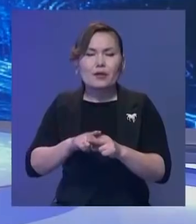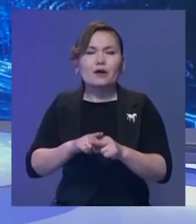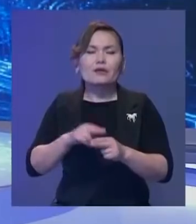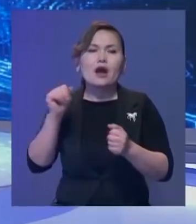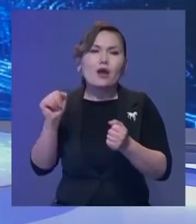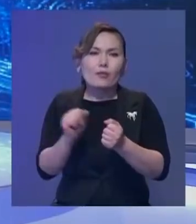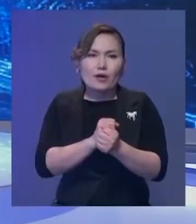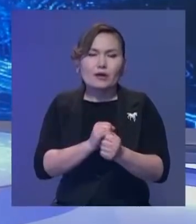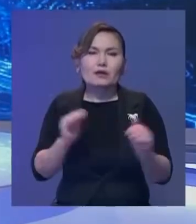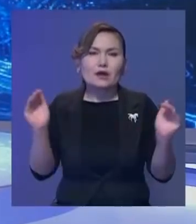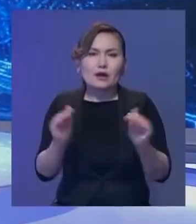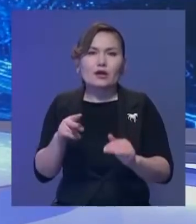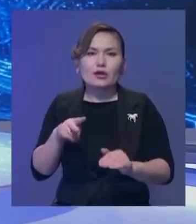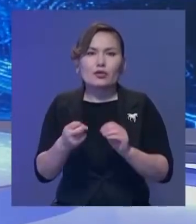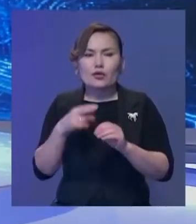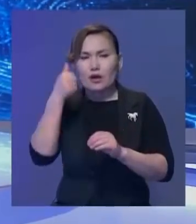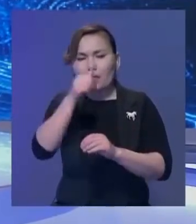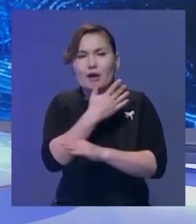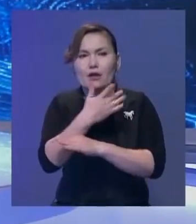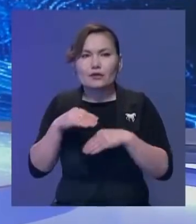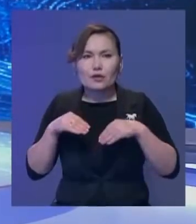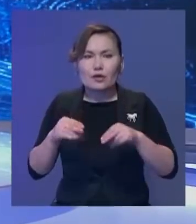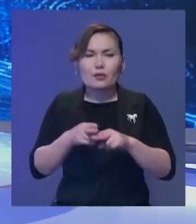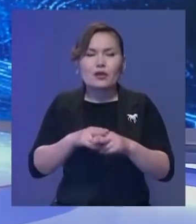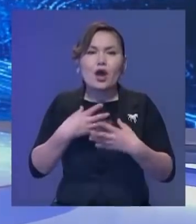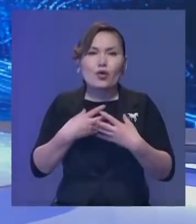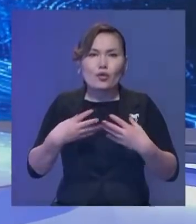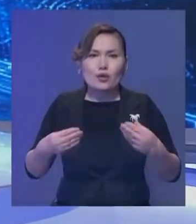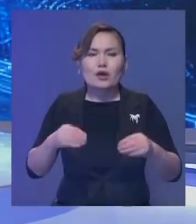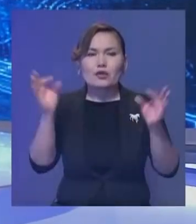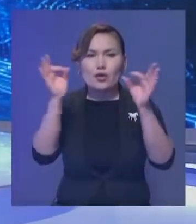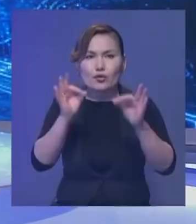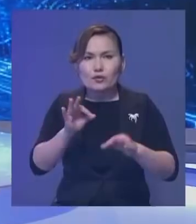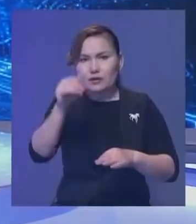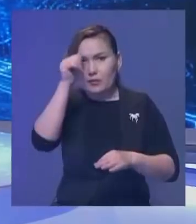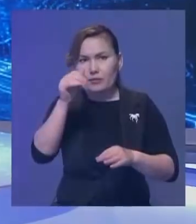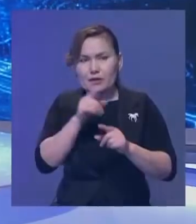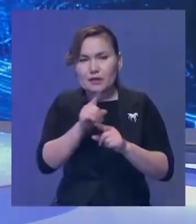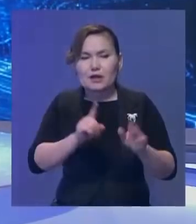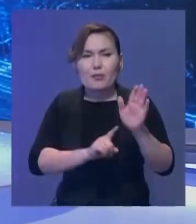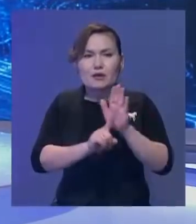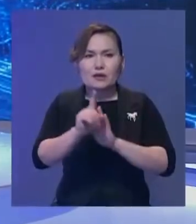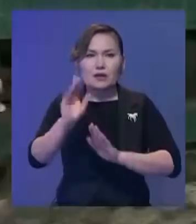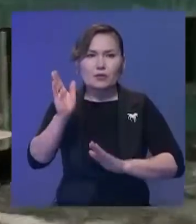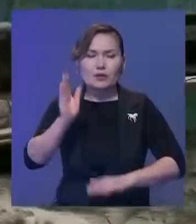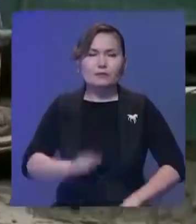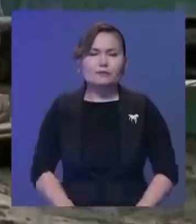табанының 213 мың гектарын көгалдандыру шаралары көктем және күз мезгілінде жүргізіледі.